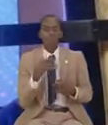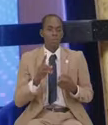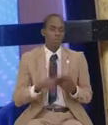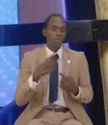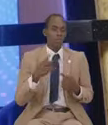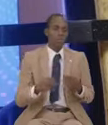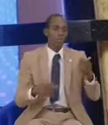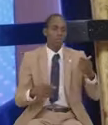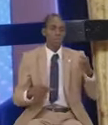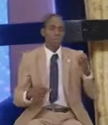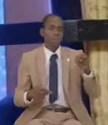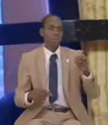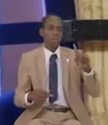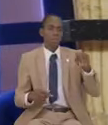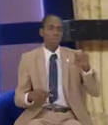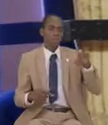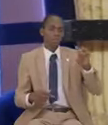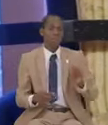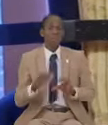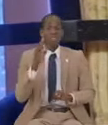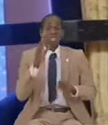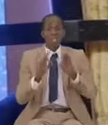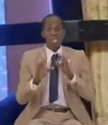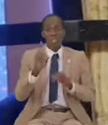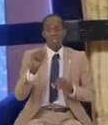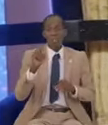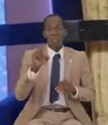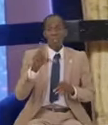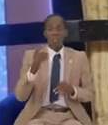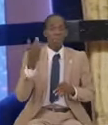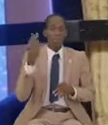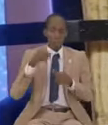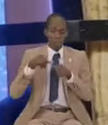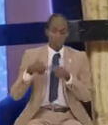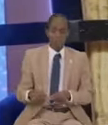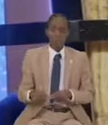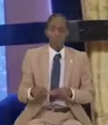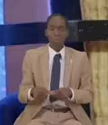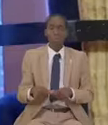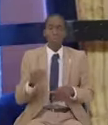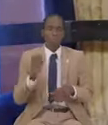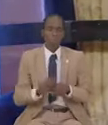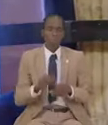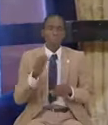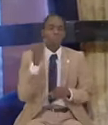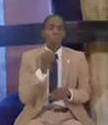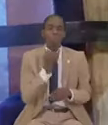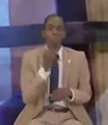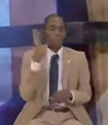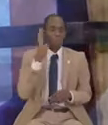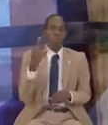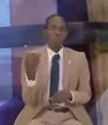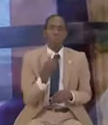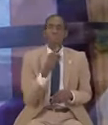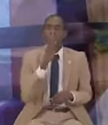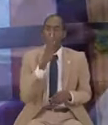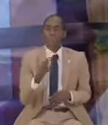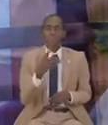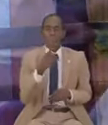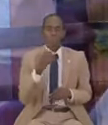Jordan oui sur un prophète seulement à Judas à Jérusalem maintenant à Babylone il devait être un prophète